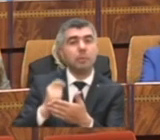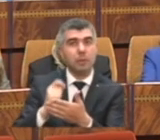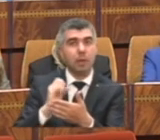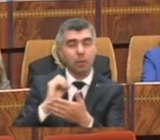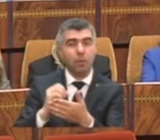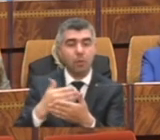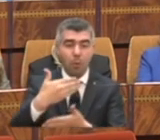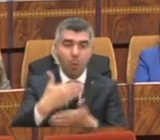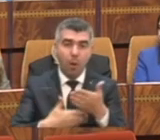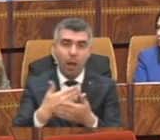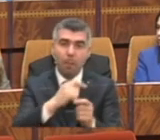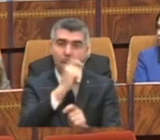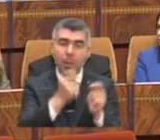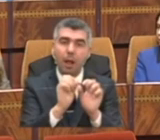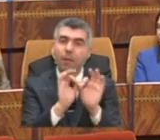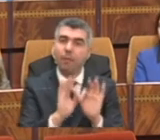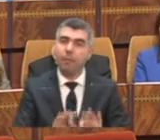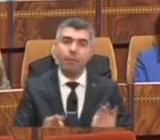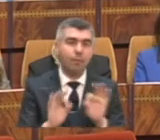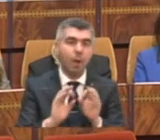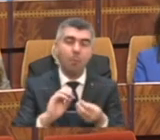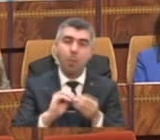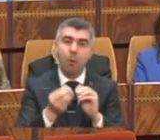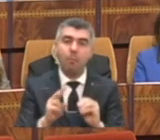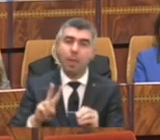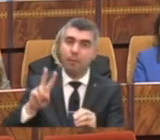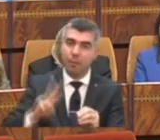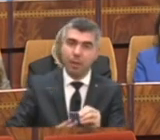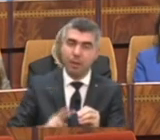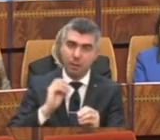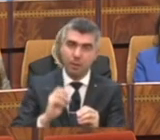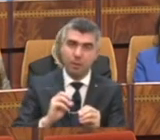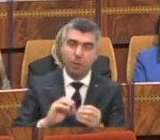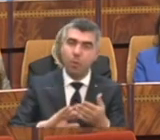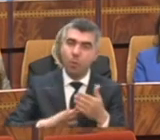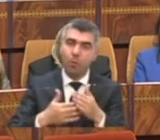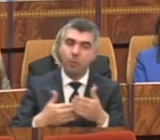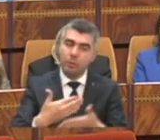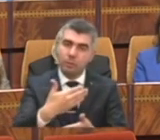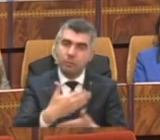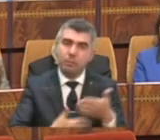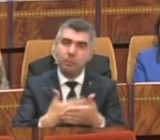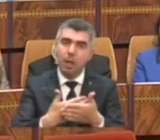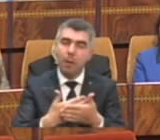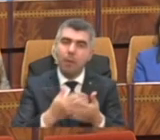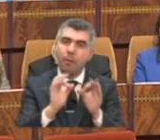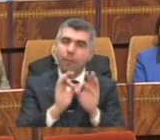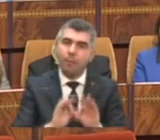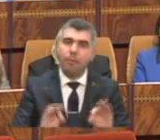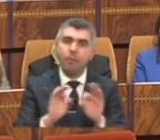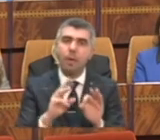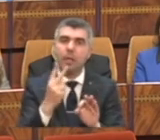عندهمش رخصة ما عندهمش بلان. إشكال حقيقي السيدة الوزيرة، كنطلب منك يعني تصدروا شي دورية باش يتحل هذا المشكل ديال 3000